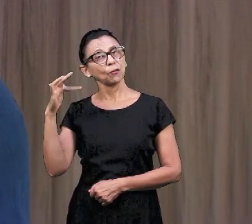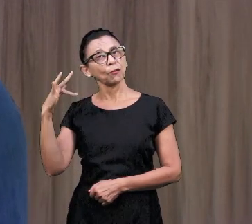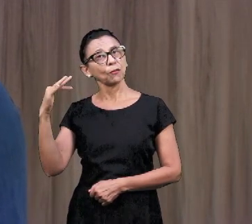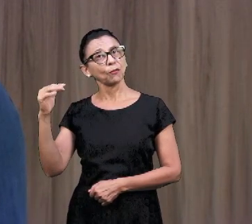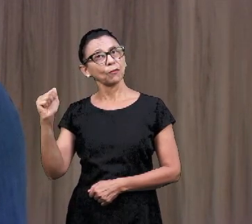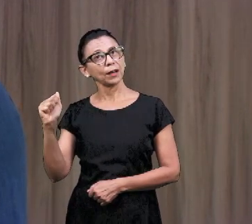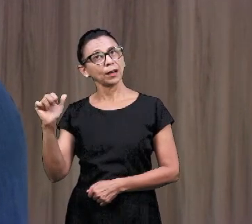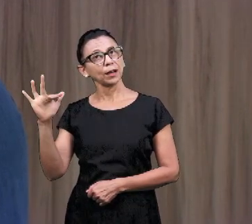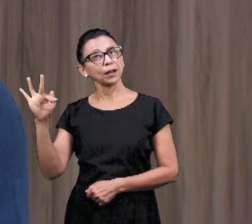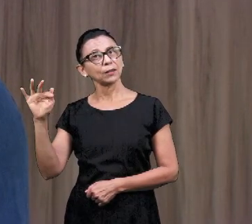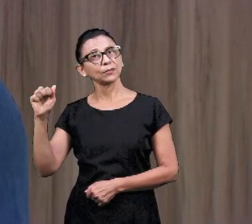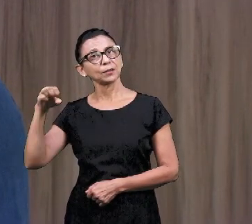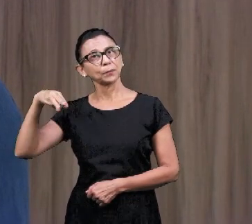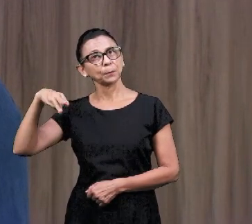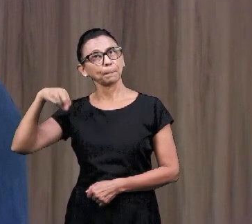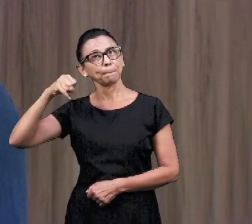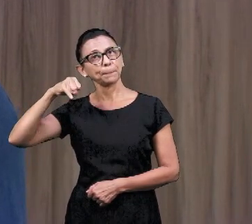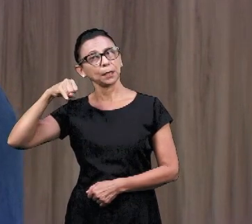fá,